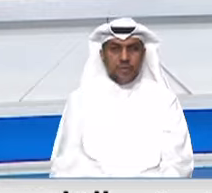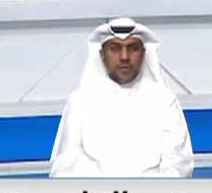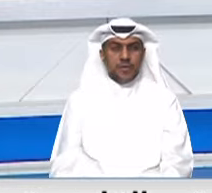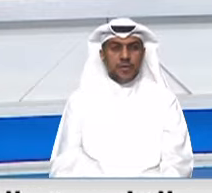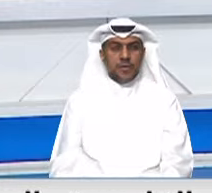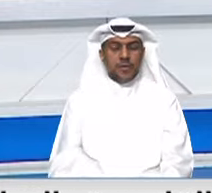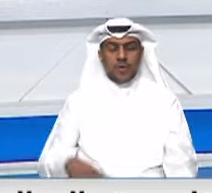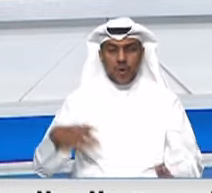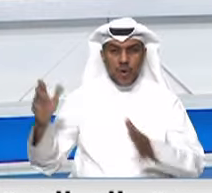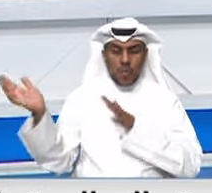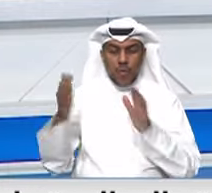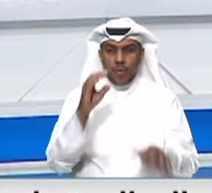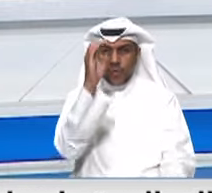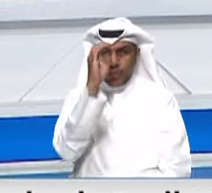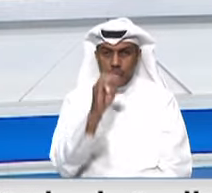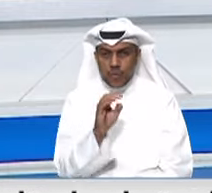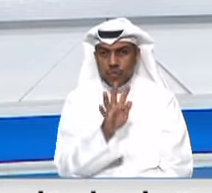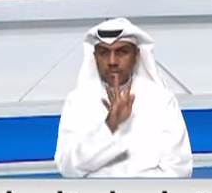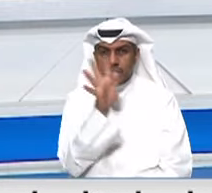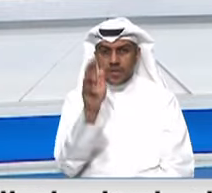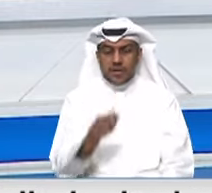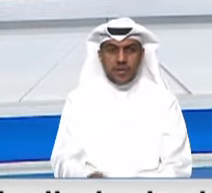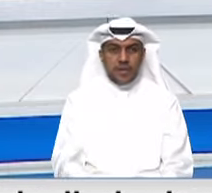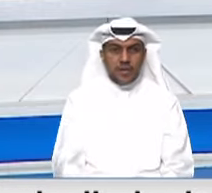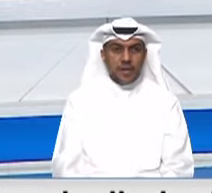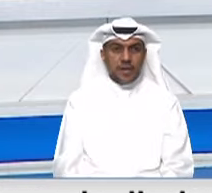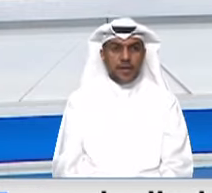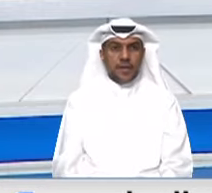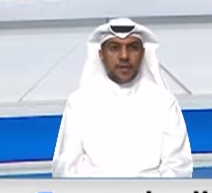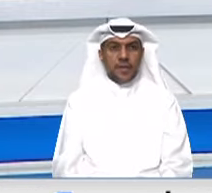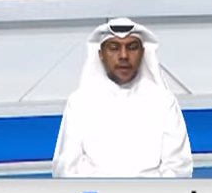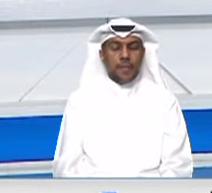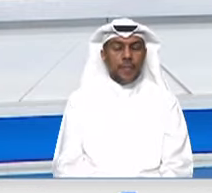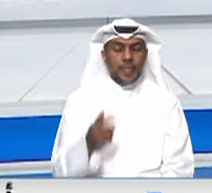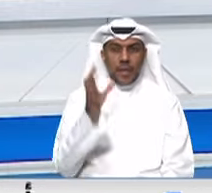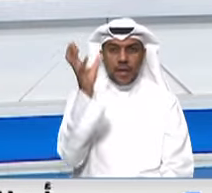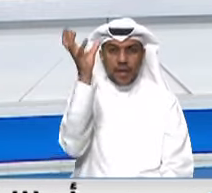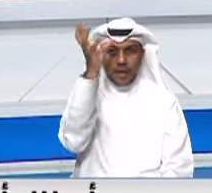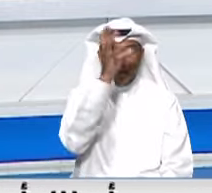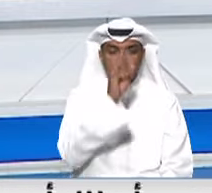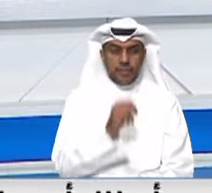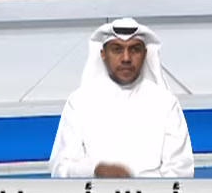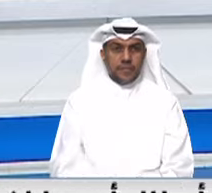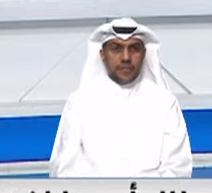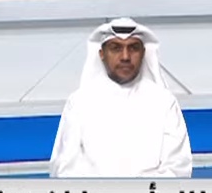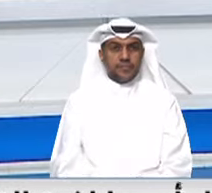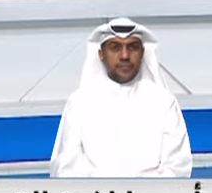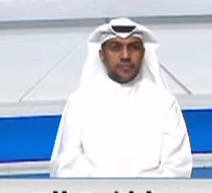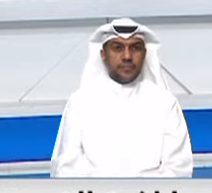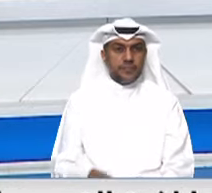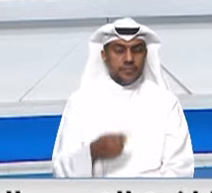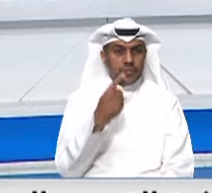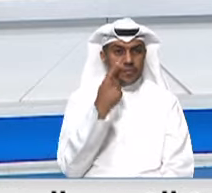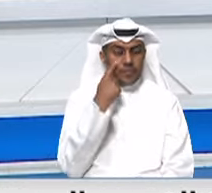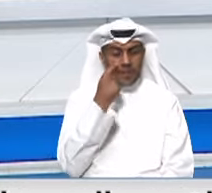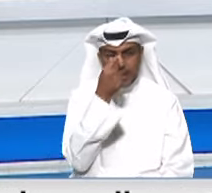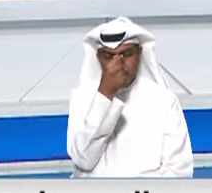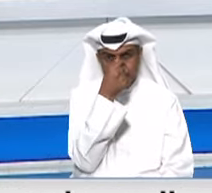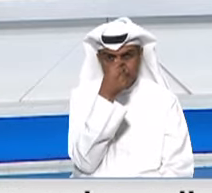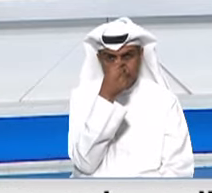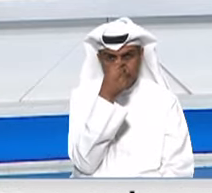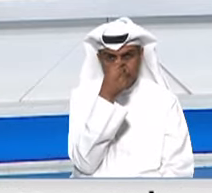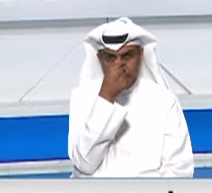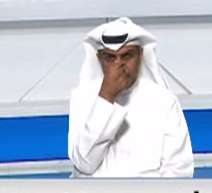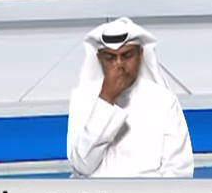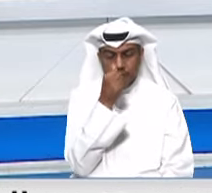نشاط في الرياح الجنوبية الشرقية التي يتزامن مع تكونات السحب الرعدية. أما بداء من يوم الخميس